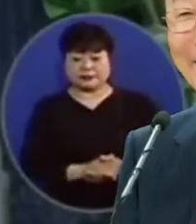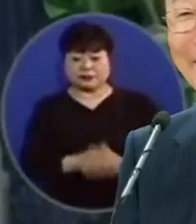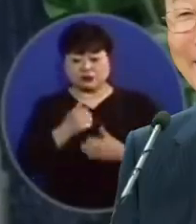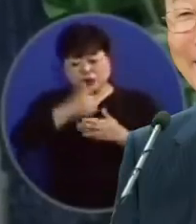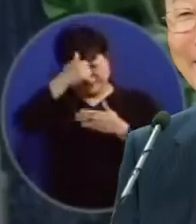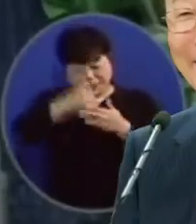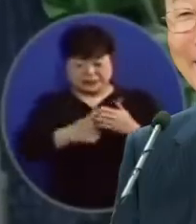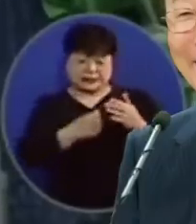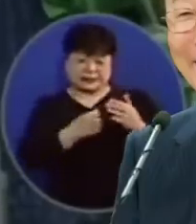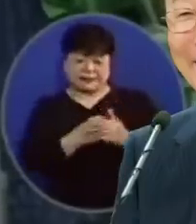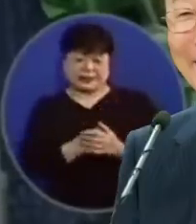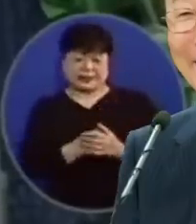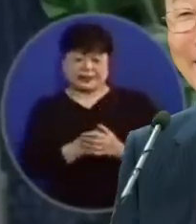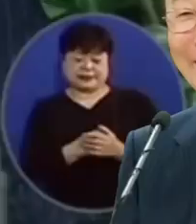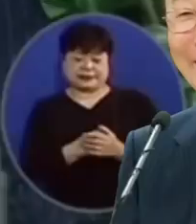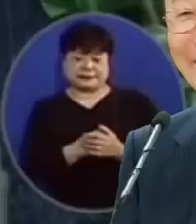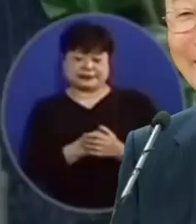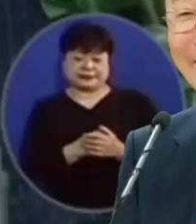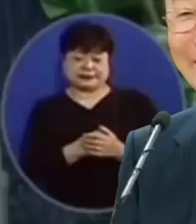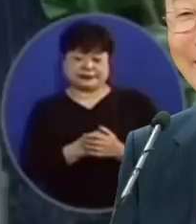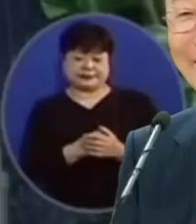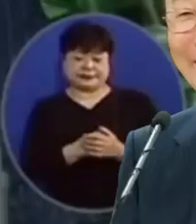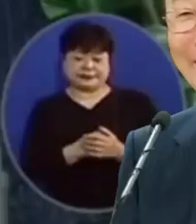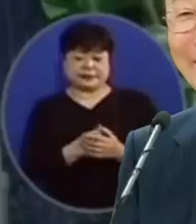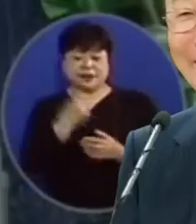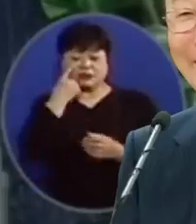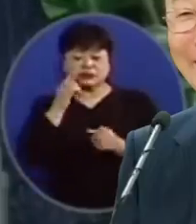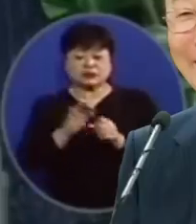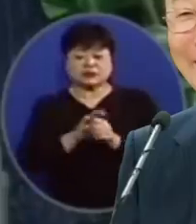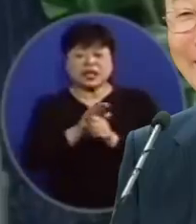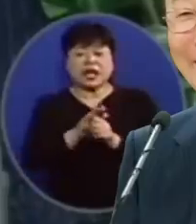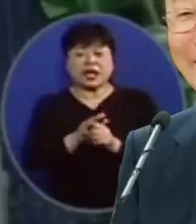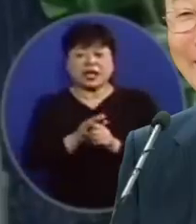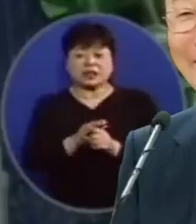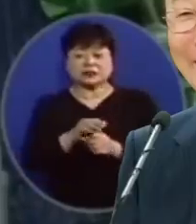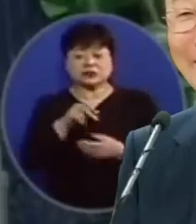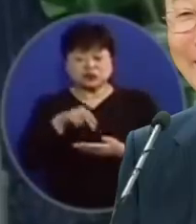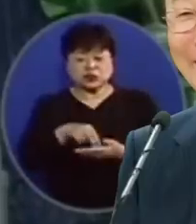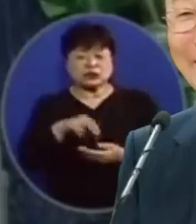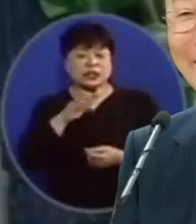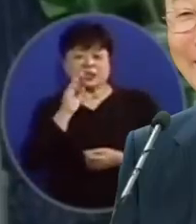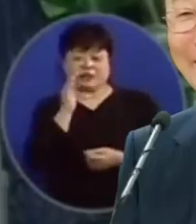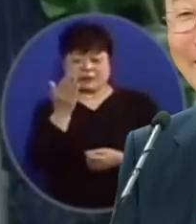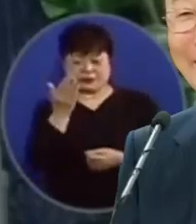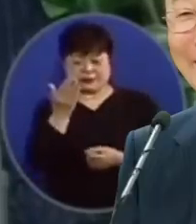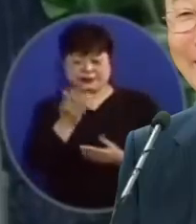타락함으로 말미암아 너무나 비참한 존재가 되어버리고 말한 것입니다.